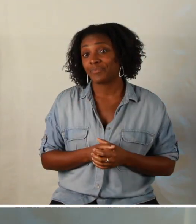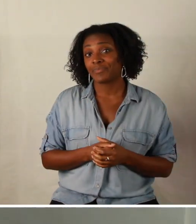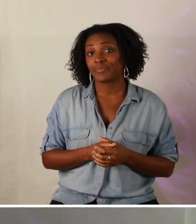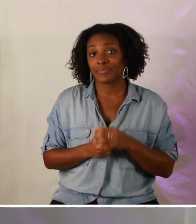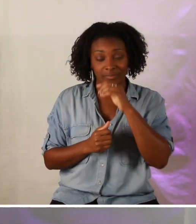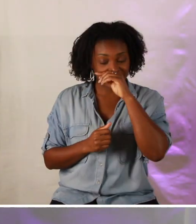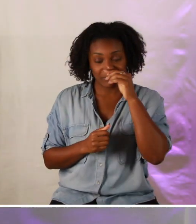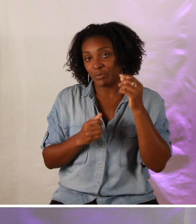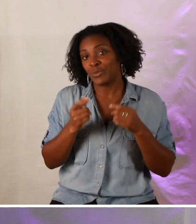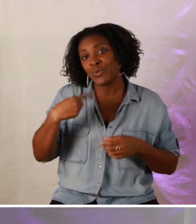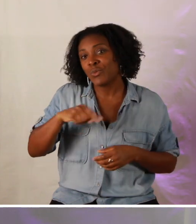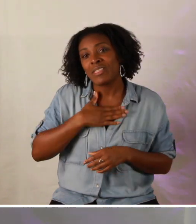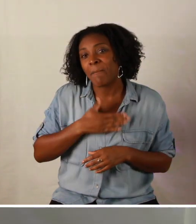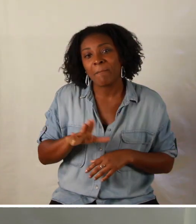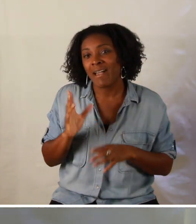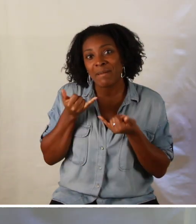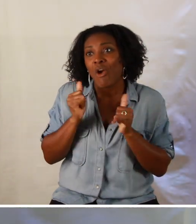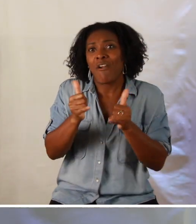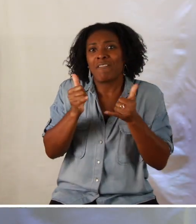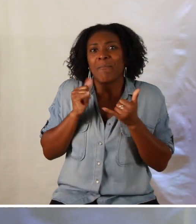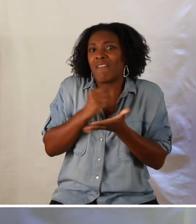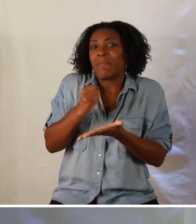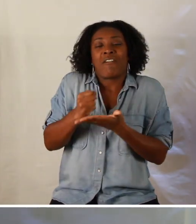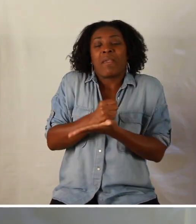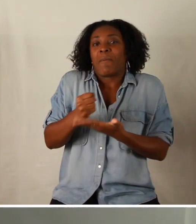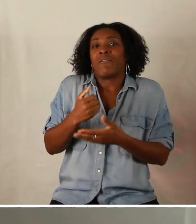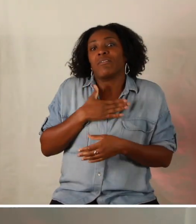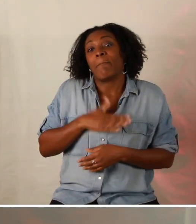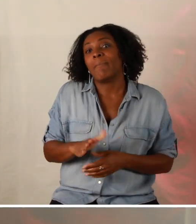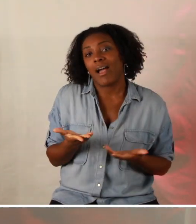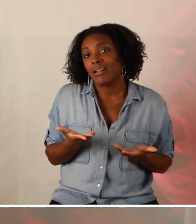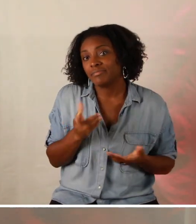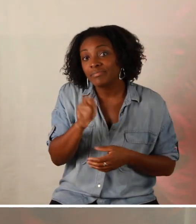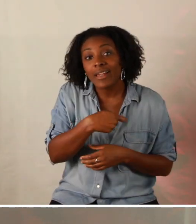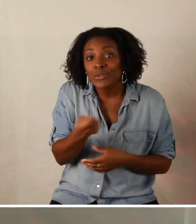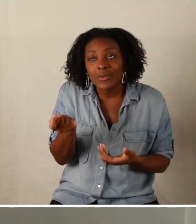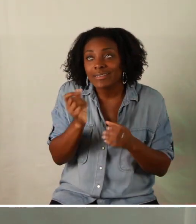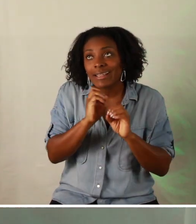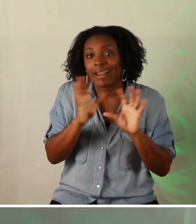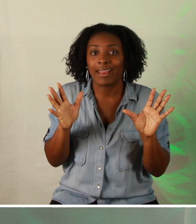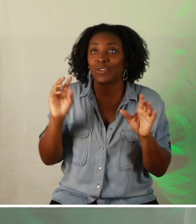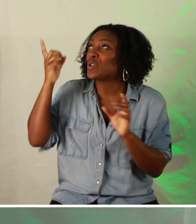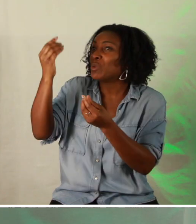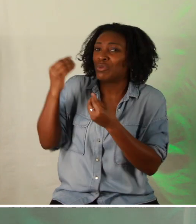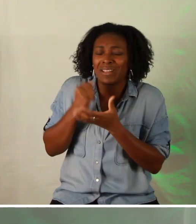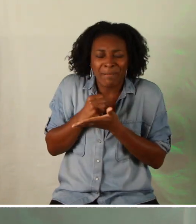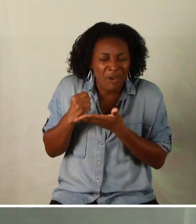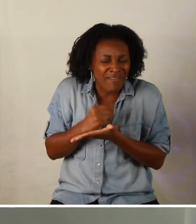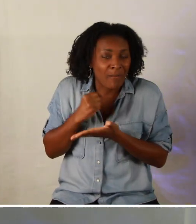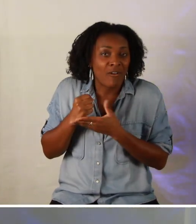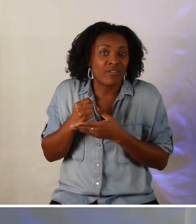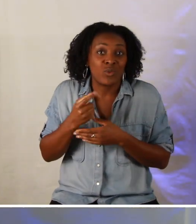On n'aime pas ces temps-là. Il faut être très clair, il faut être très simple. On n'aime pas quand Dieu nous fait passer par l'épreuve.